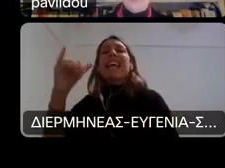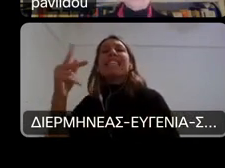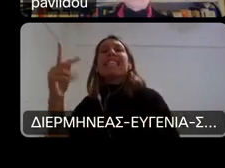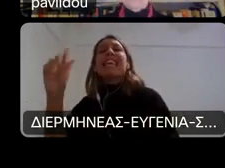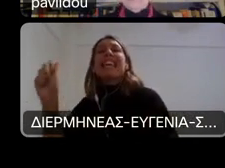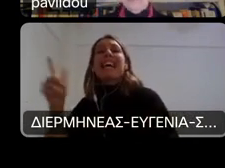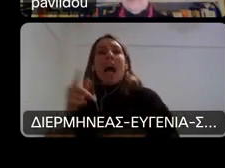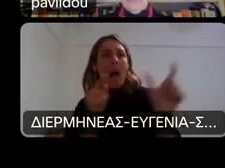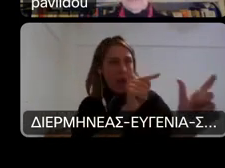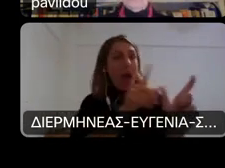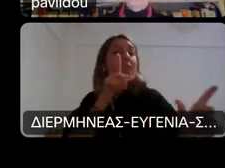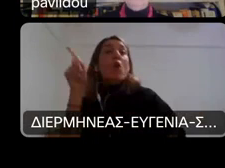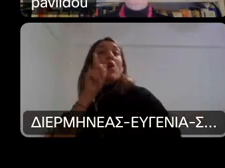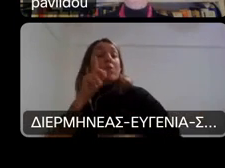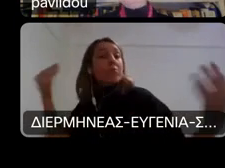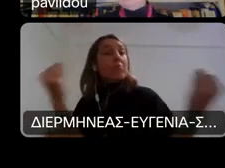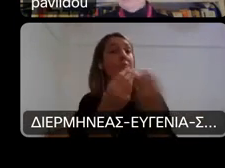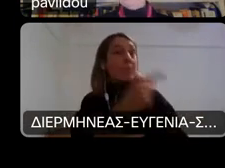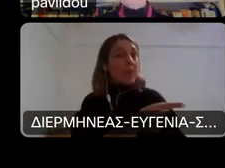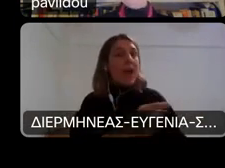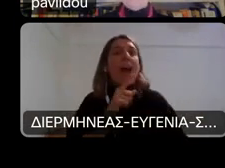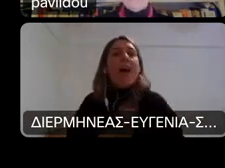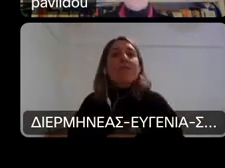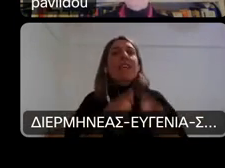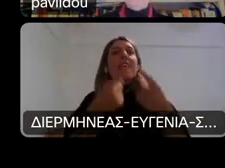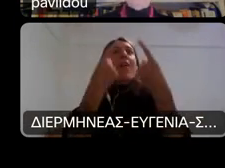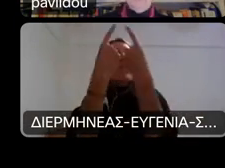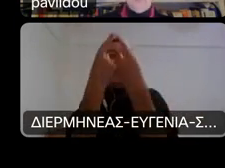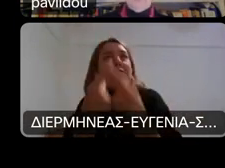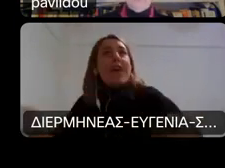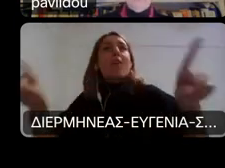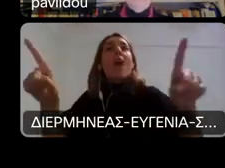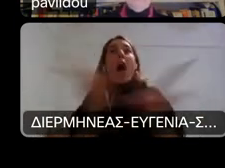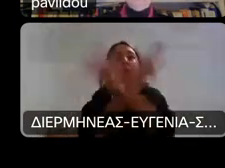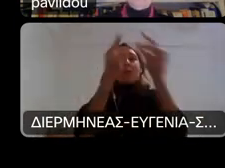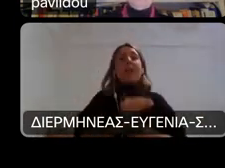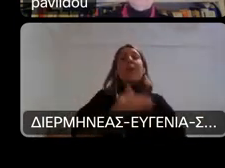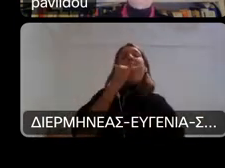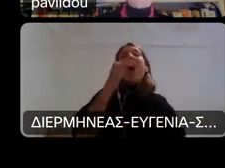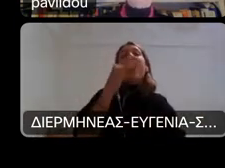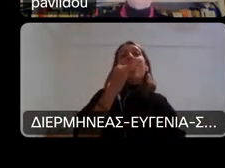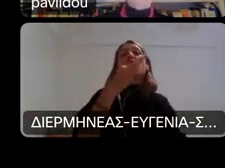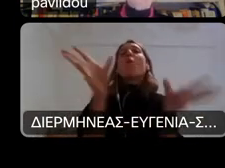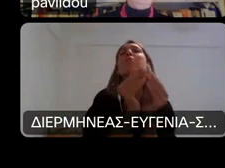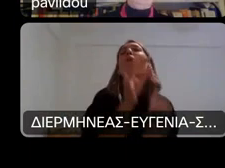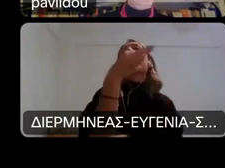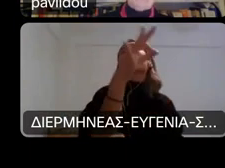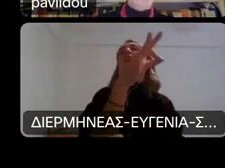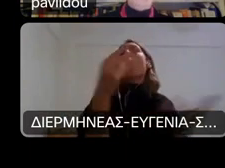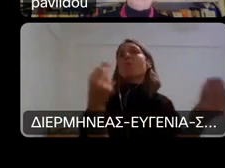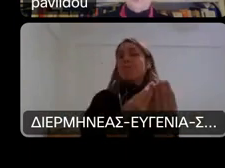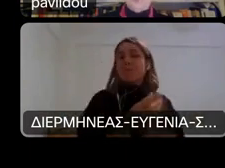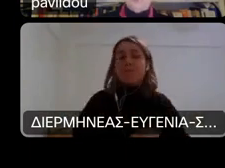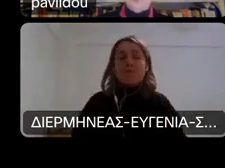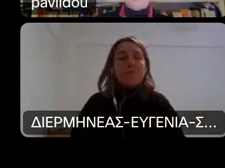μεγιστοποίηση της διαφοράς που καταλήγει σε έμφυλη γλώσσα. Αυτό σημαίνει ότι σημαδεύουμε με